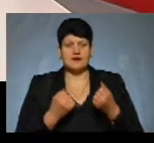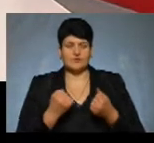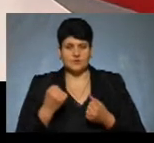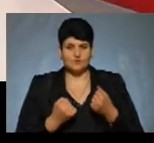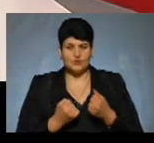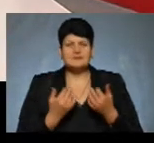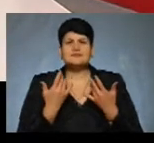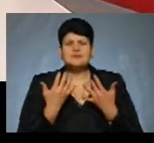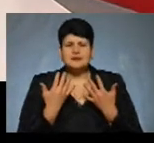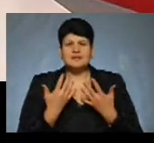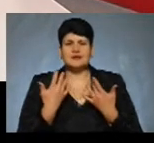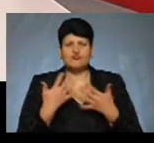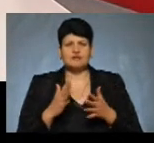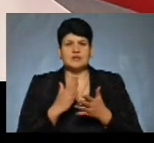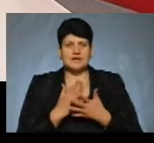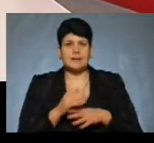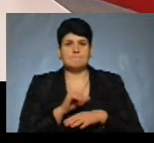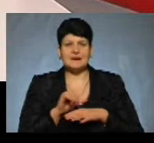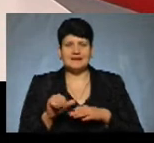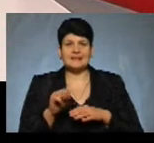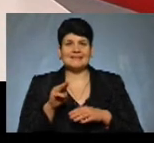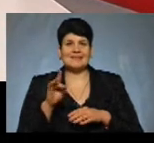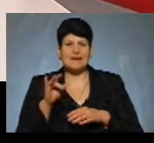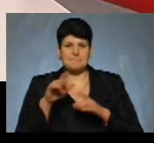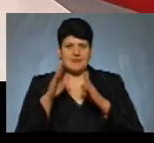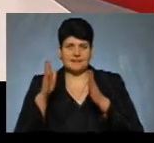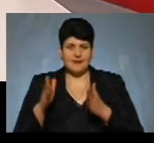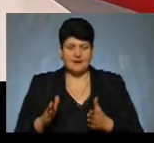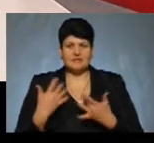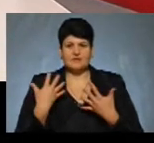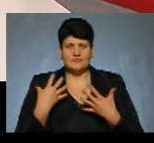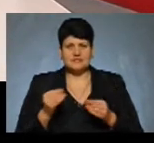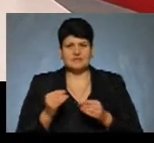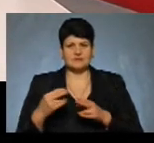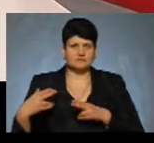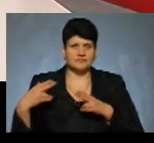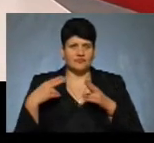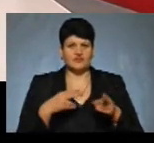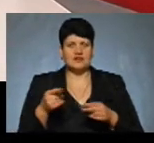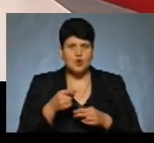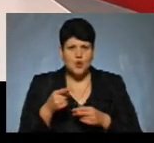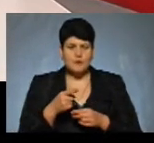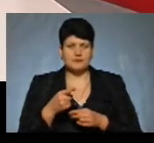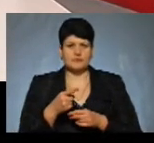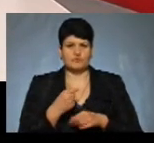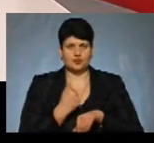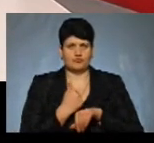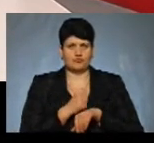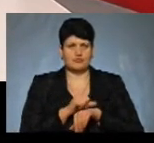скільки митних терміналів є на Тернопільщині? Чи весь наплив, власне, йде до Тернополя, до основної